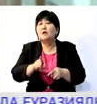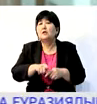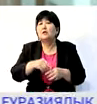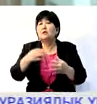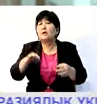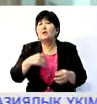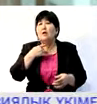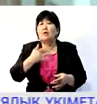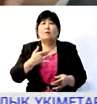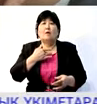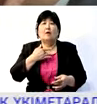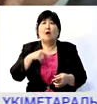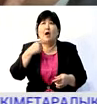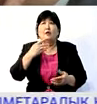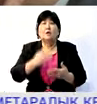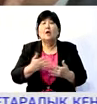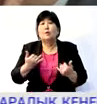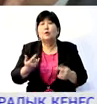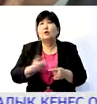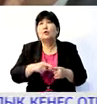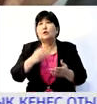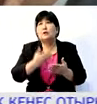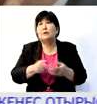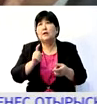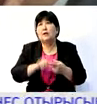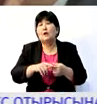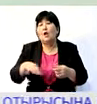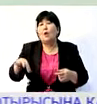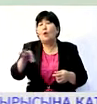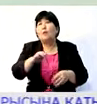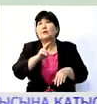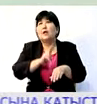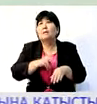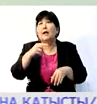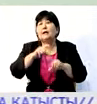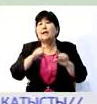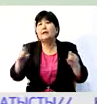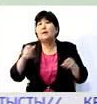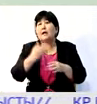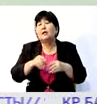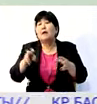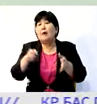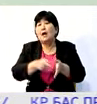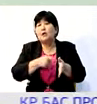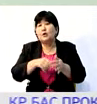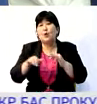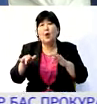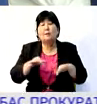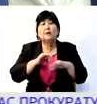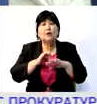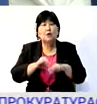сондай әңгіме айтып жатыр. Бүгінде осы мәселеге қатысты облыстық полиция департамент тарапынан тергеу амалдары